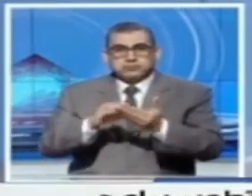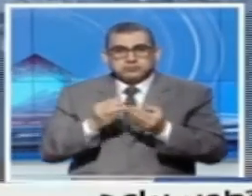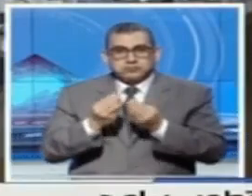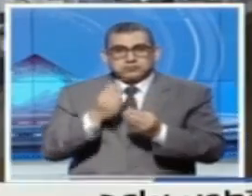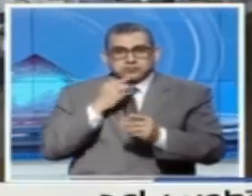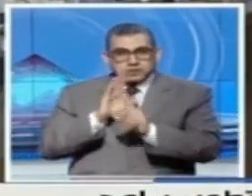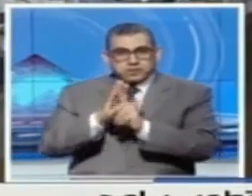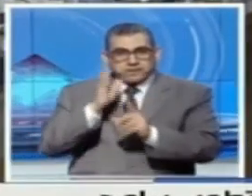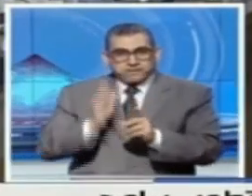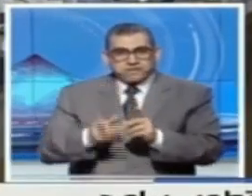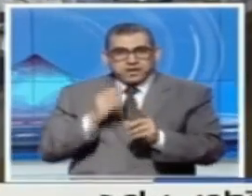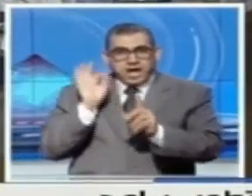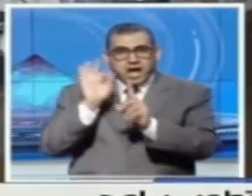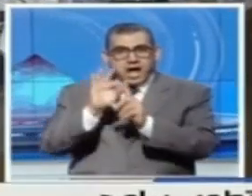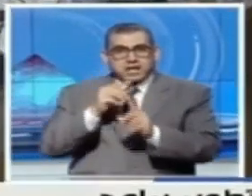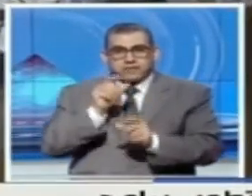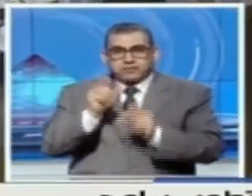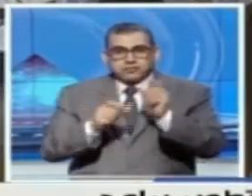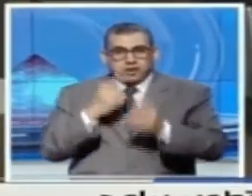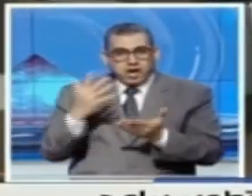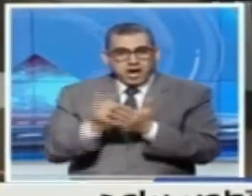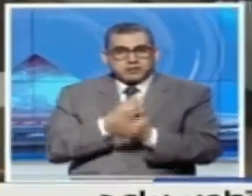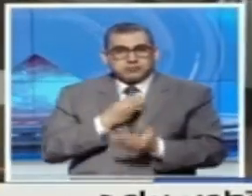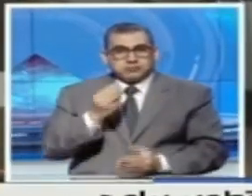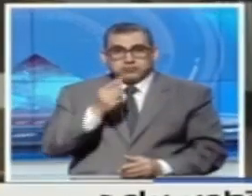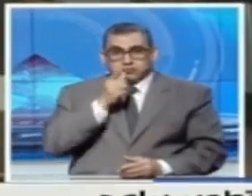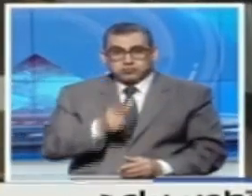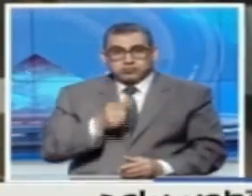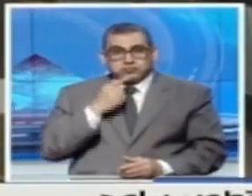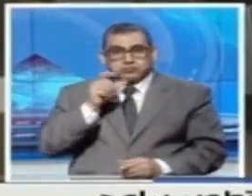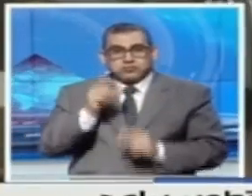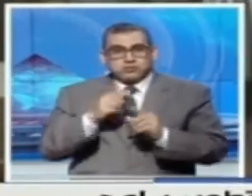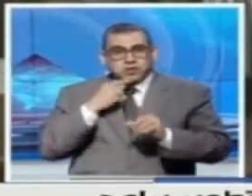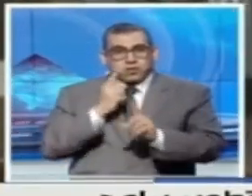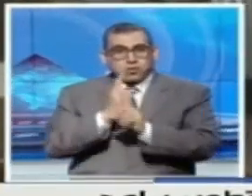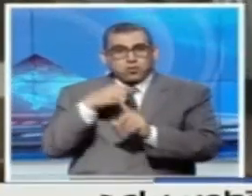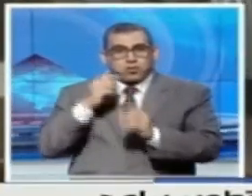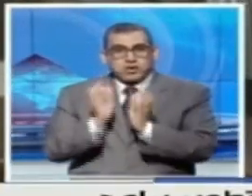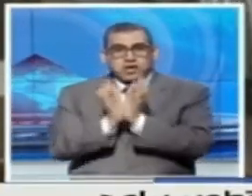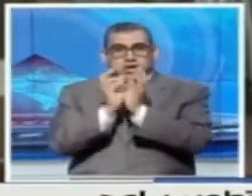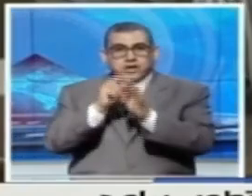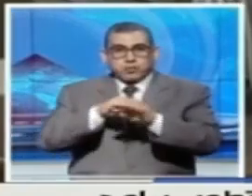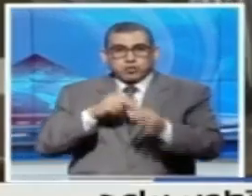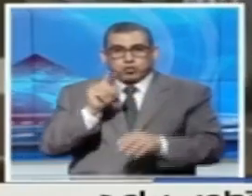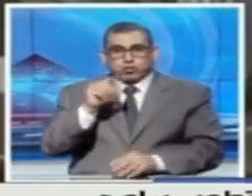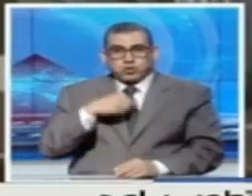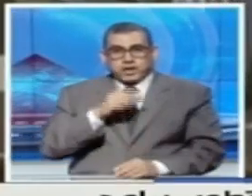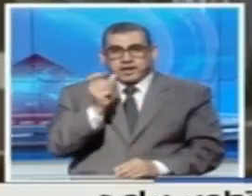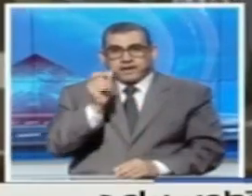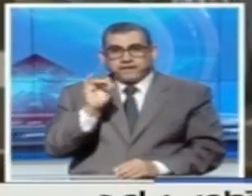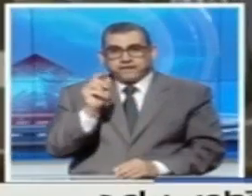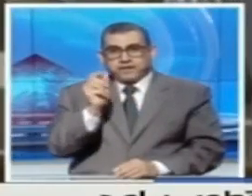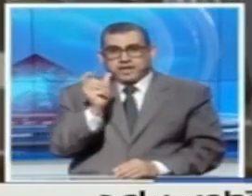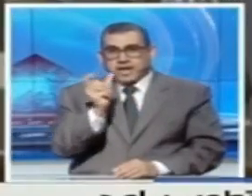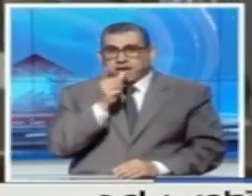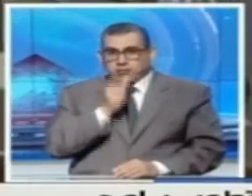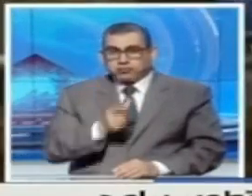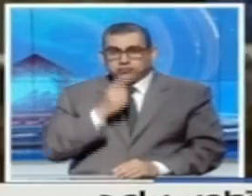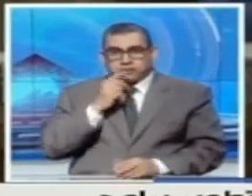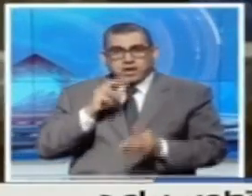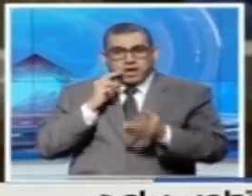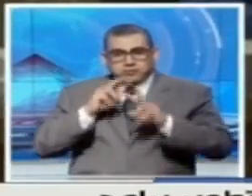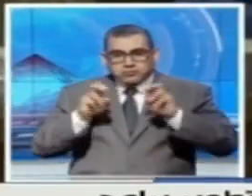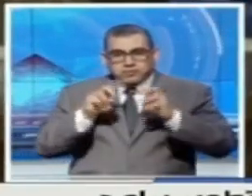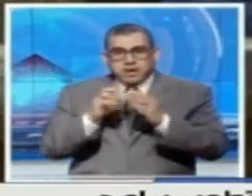يسهم في استهداف الفئات المستحقة. جاء ذلك خلال لقائه وزيرة التضامن الاجتماعي دكتورة نيفين القباج لمتابعة عدد